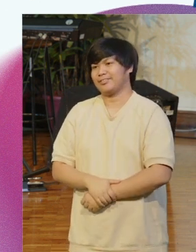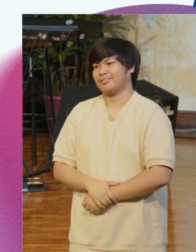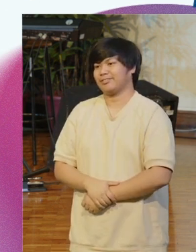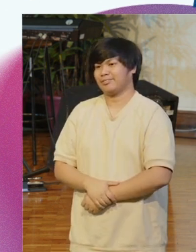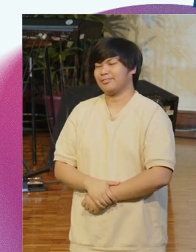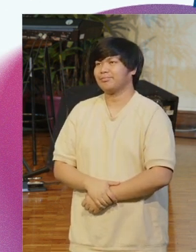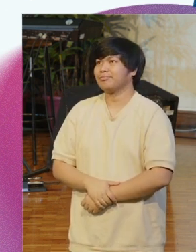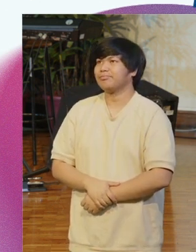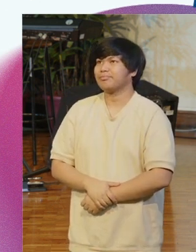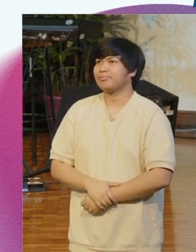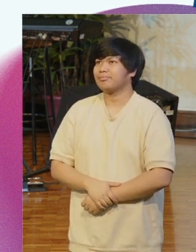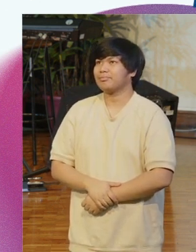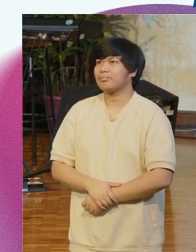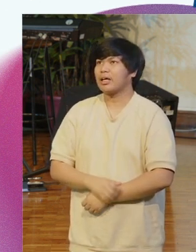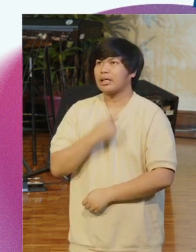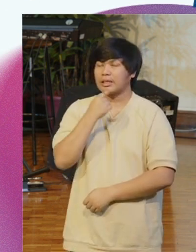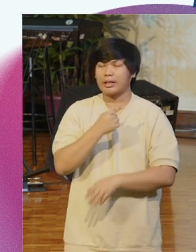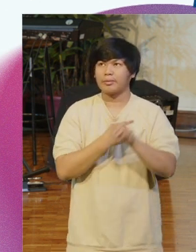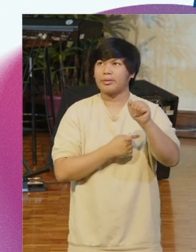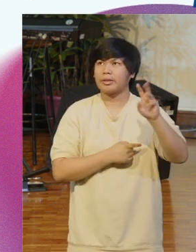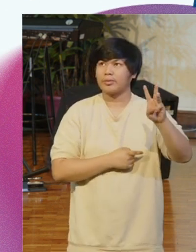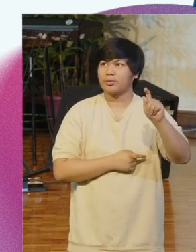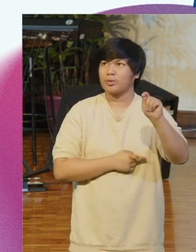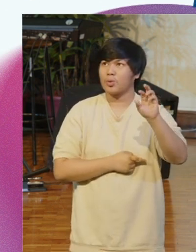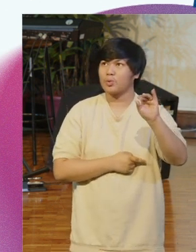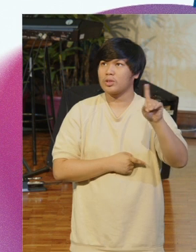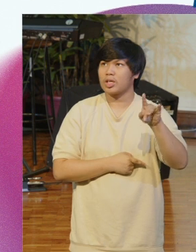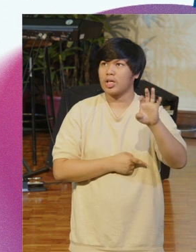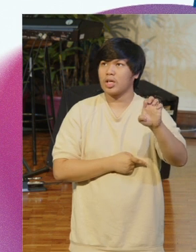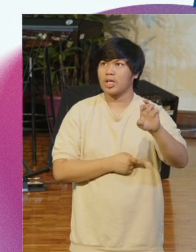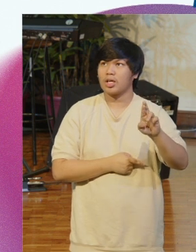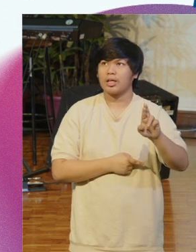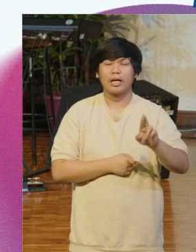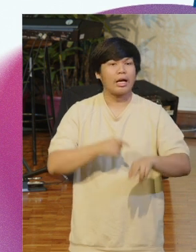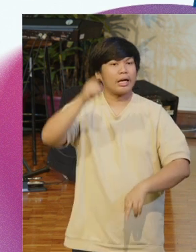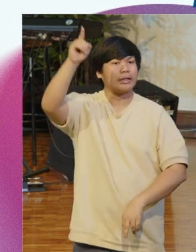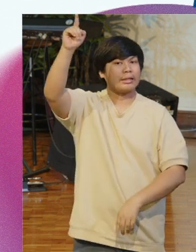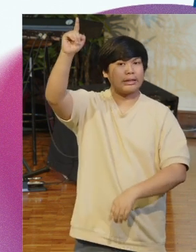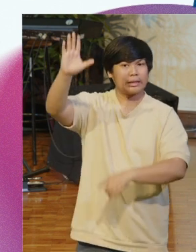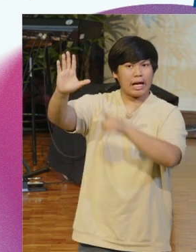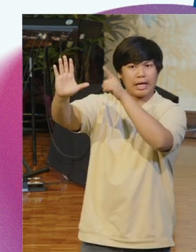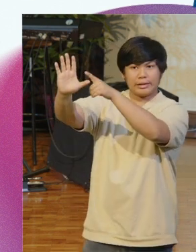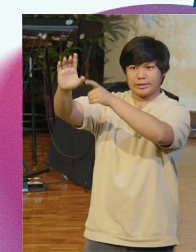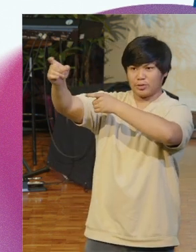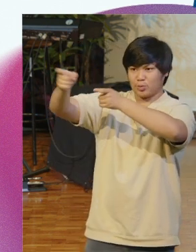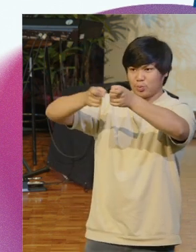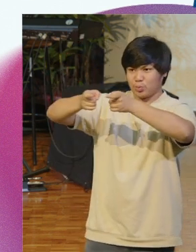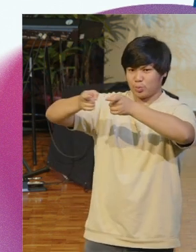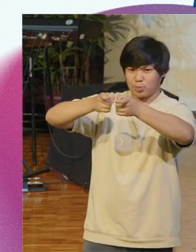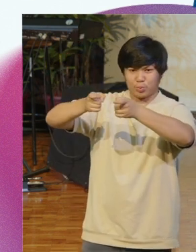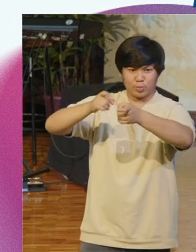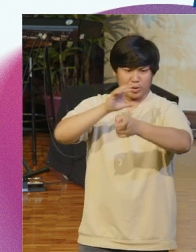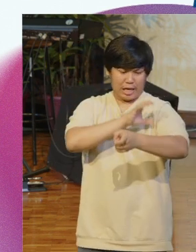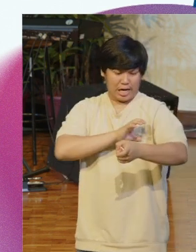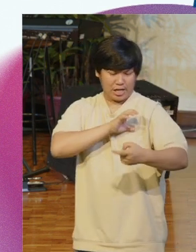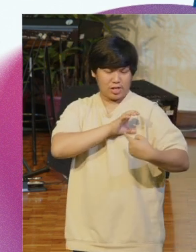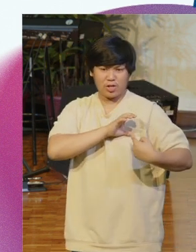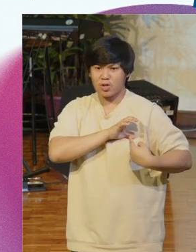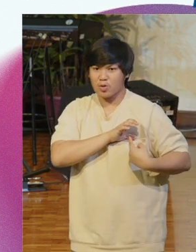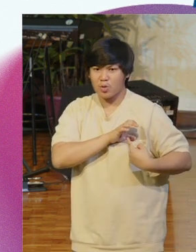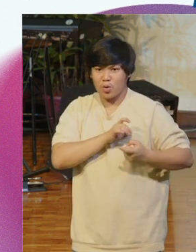ngayon. Ang sabi ni A.W. Tozer, God's sovereignty is the attribute by which